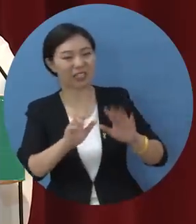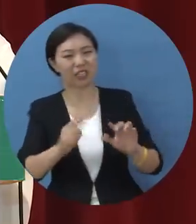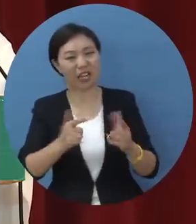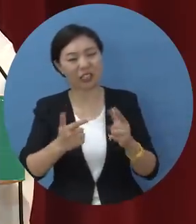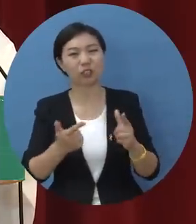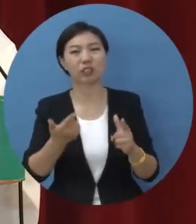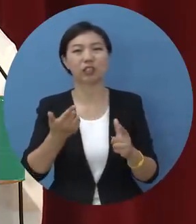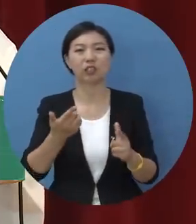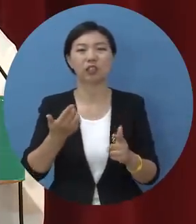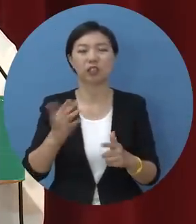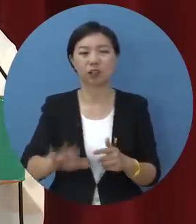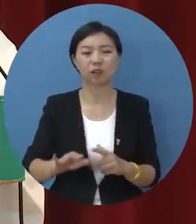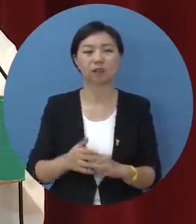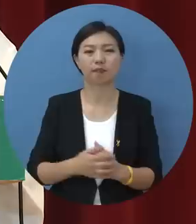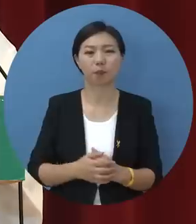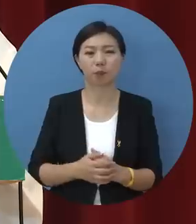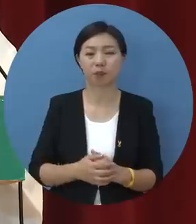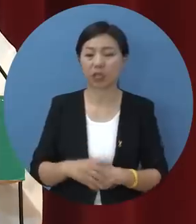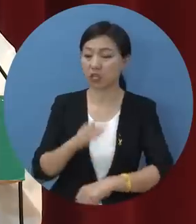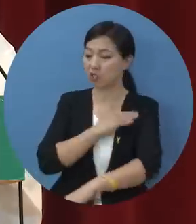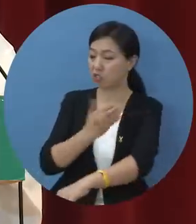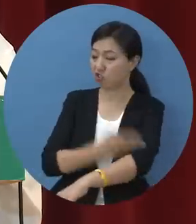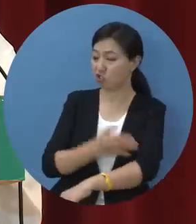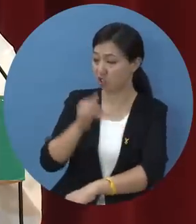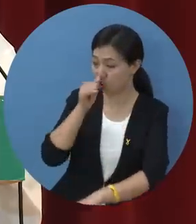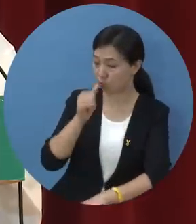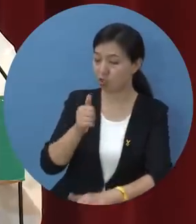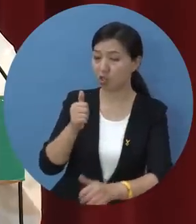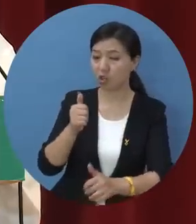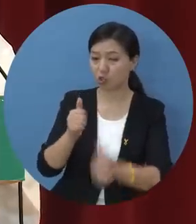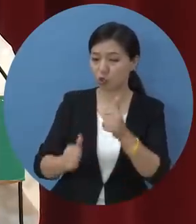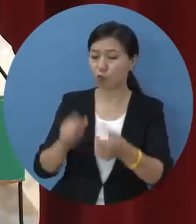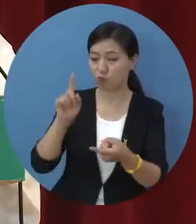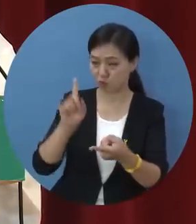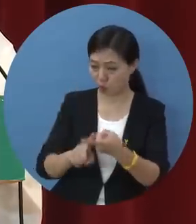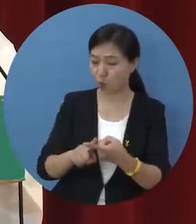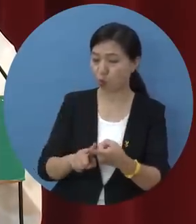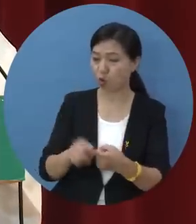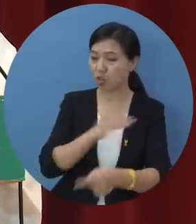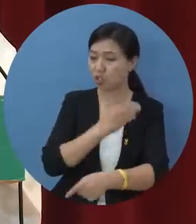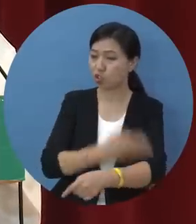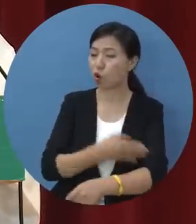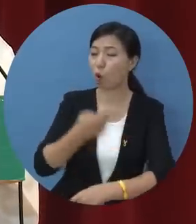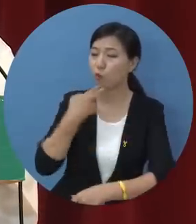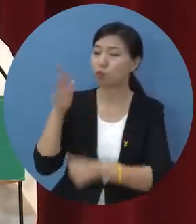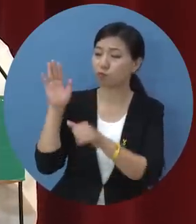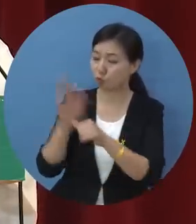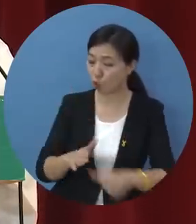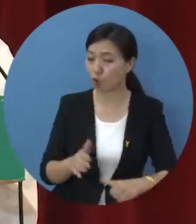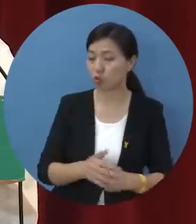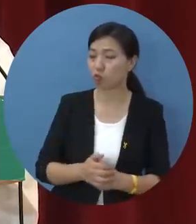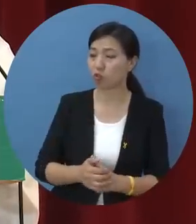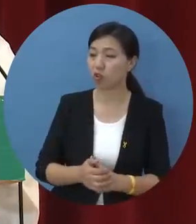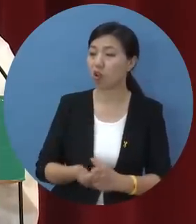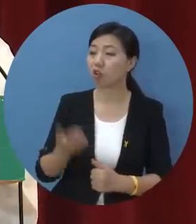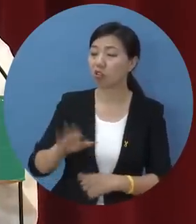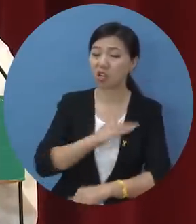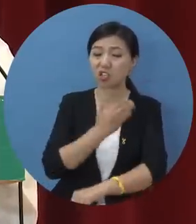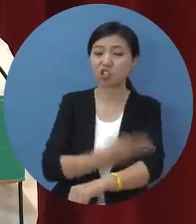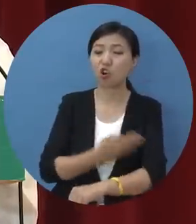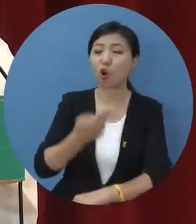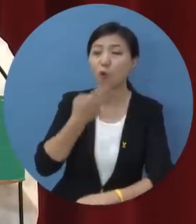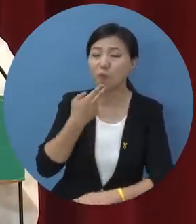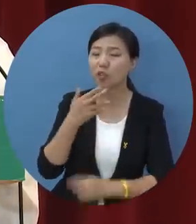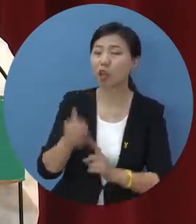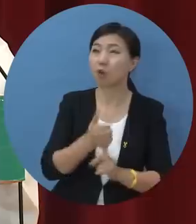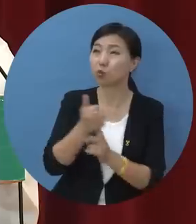그건 아니지만 그냥 제가 이제 실력이 엄마하고 어떻게나 있으면 실력대로 갈 거고 네. 실력이 없으면 떨어질 거고. 근데